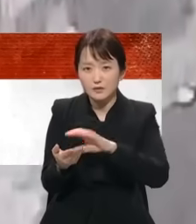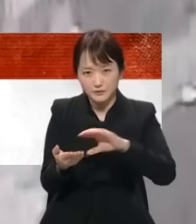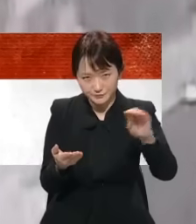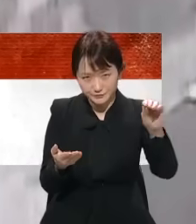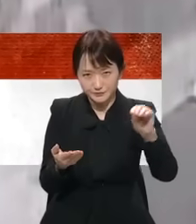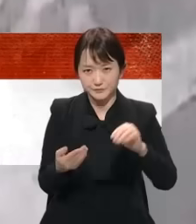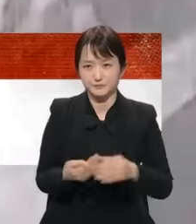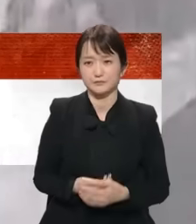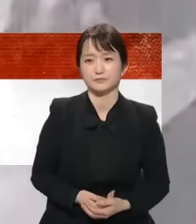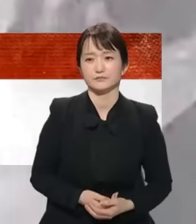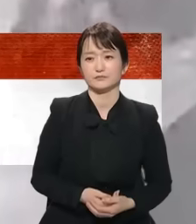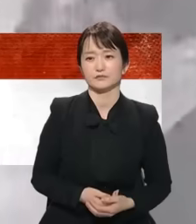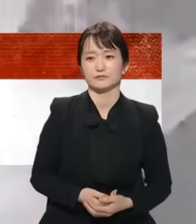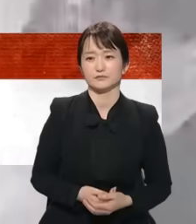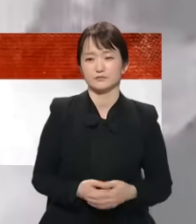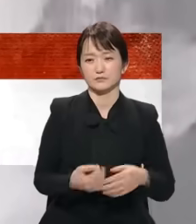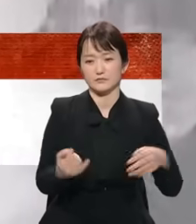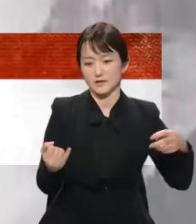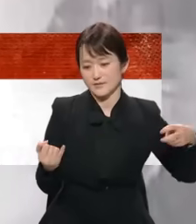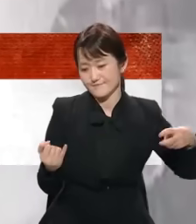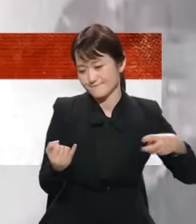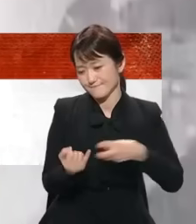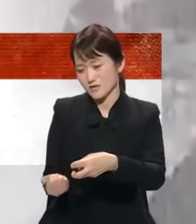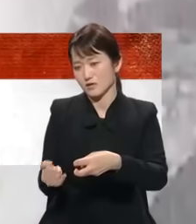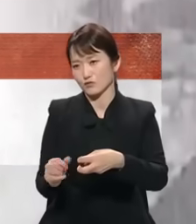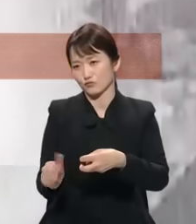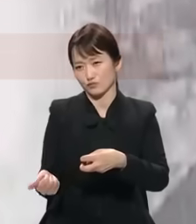하더라고요. 차로 밀어서 죽여버릴 거라고.